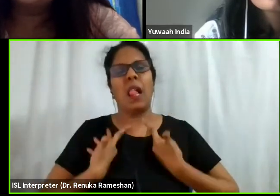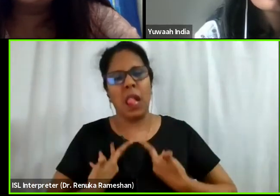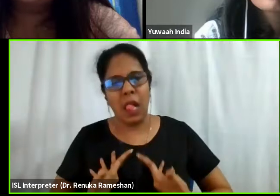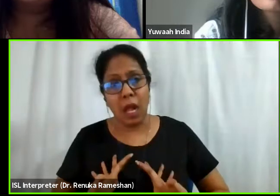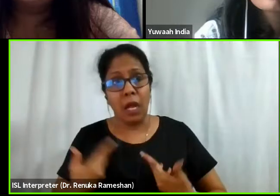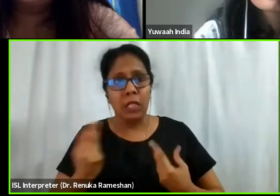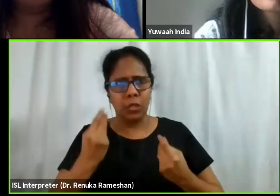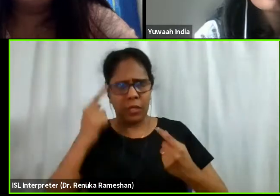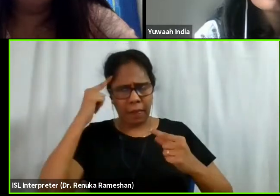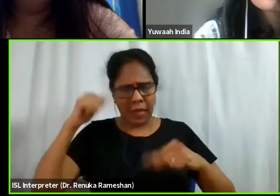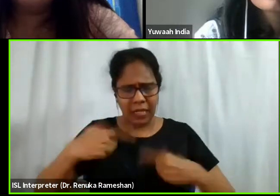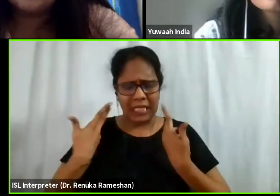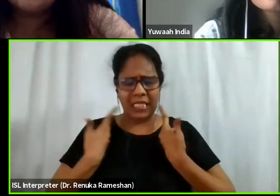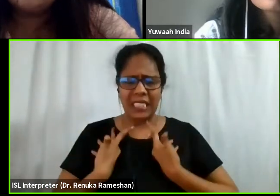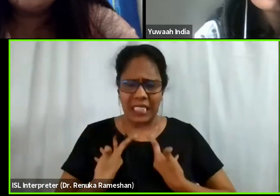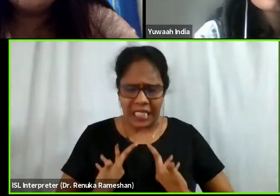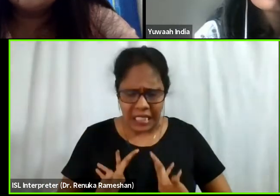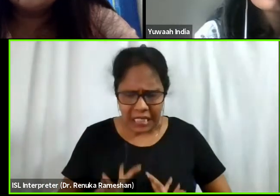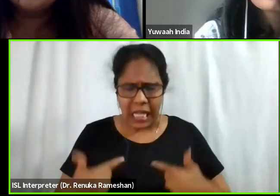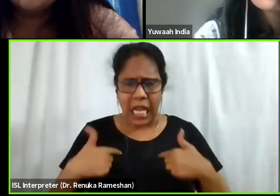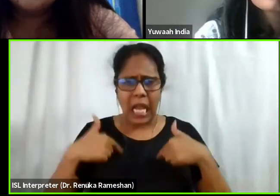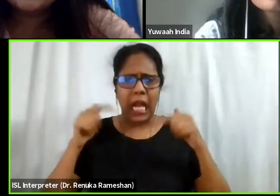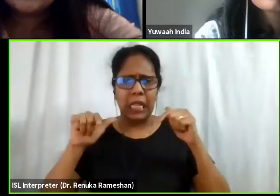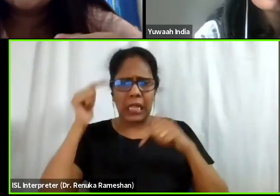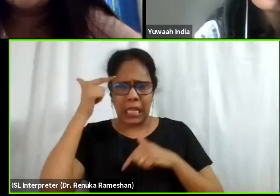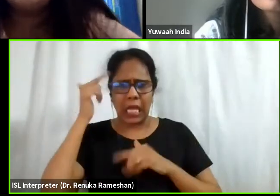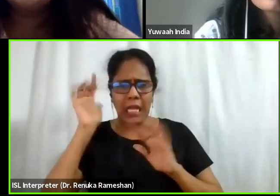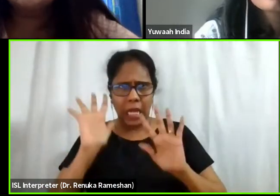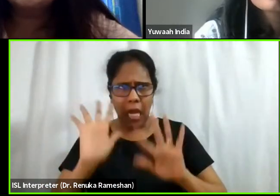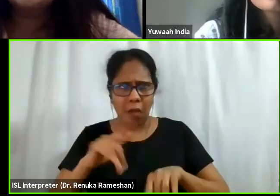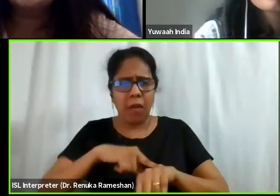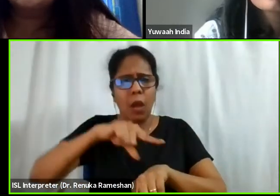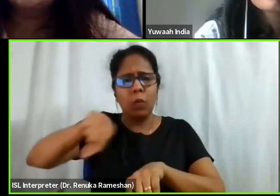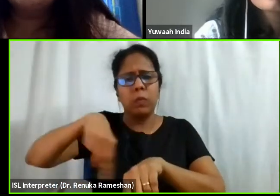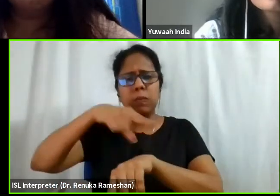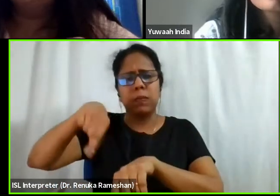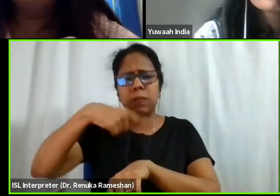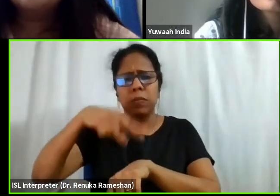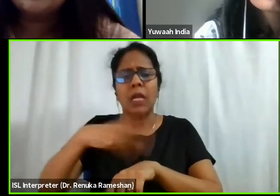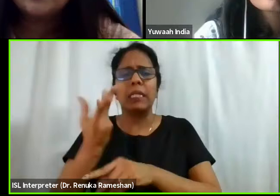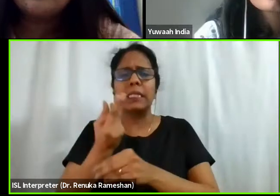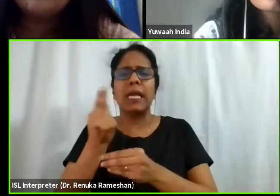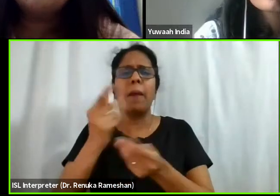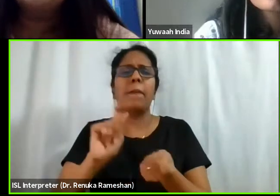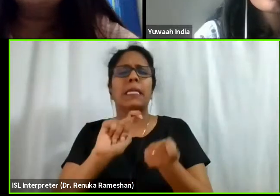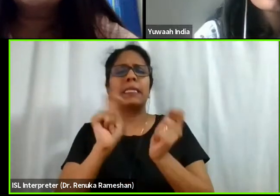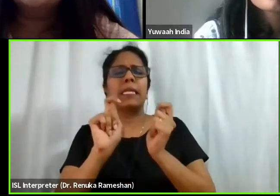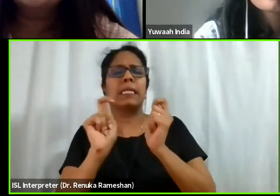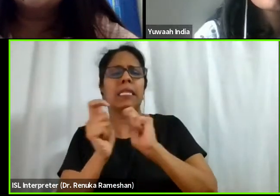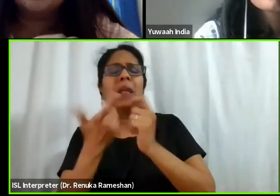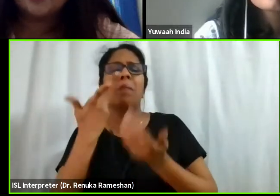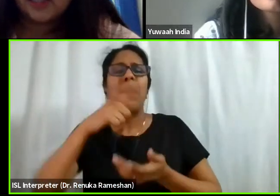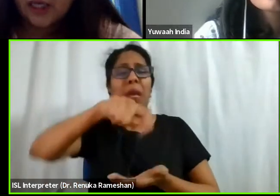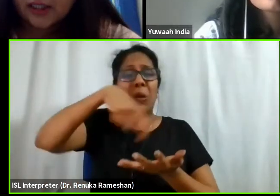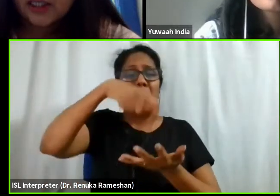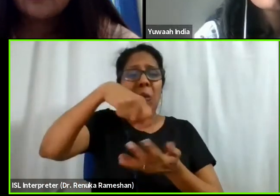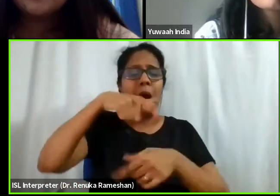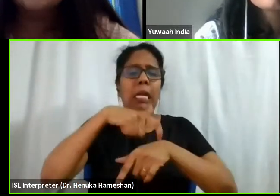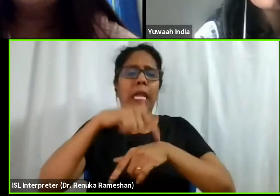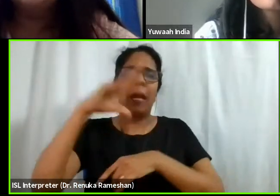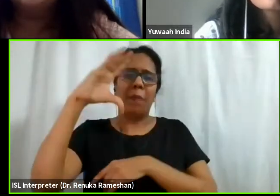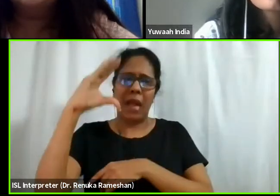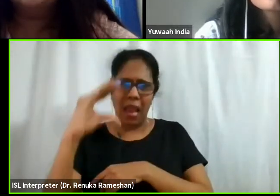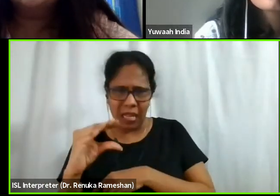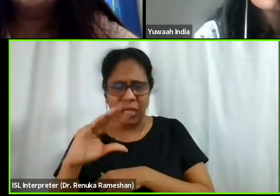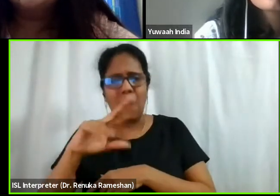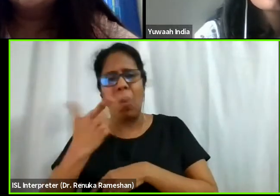कोशिश करिएगा कि अपना रूटीन किसी भी तरह से करके, मे बी कुकिंग टाइम आप रिड्यूस करके या एक टाइम